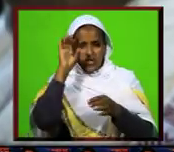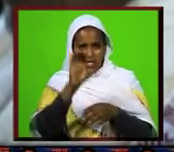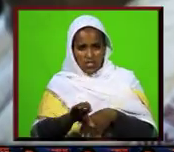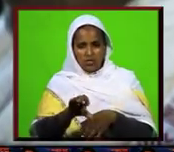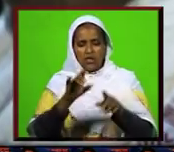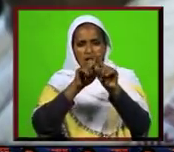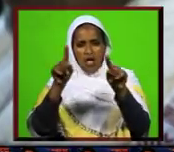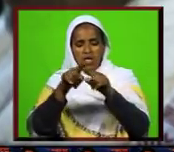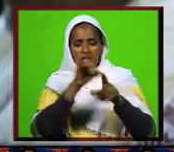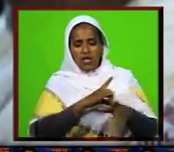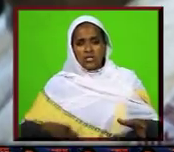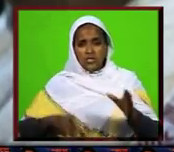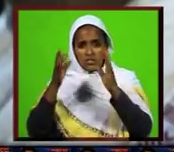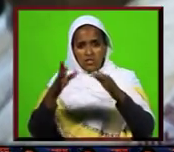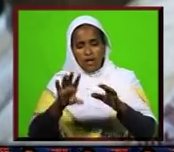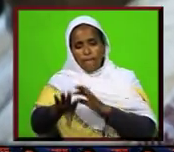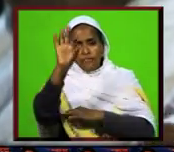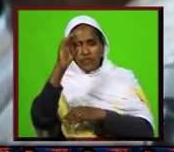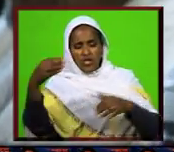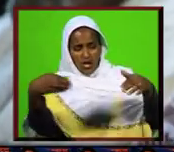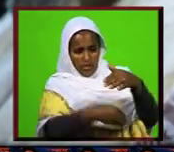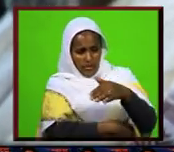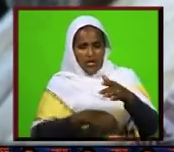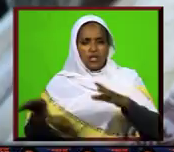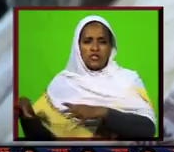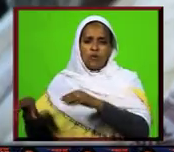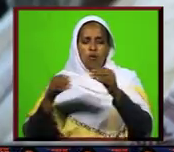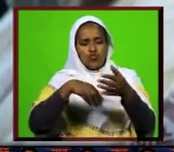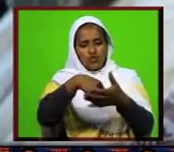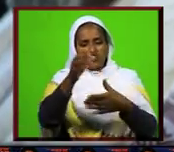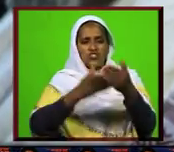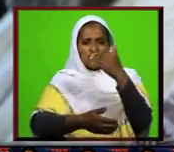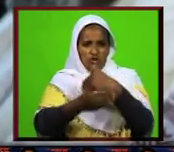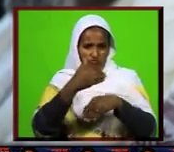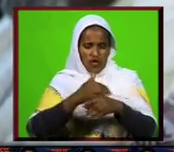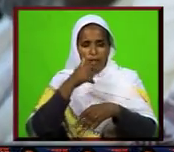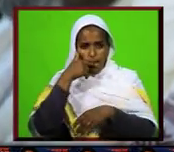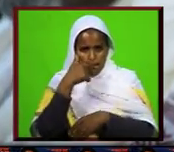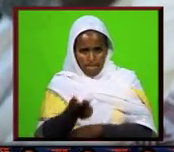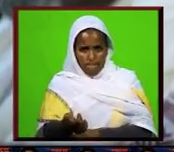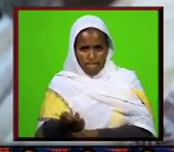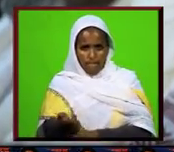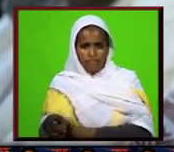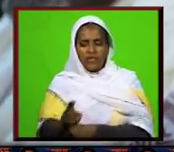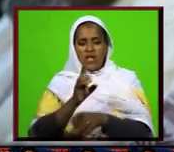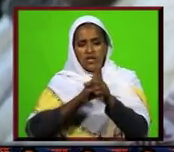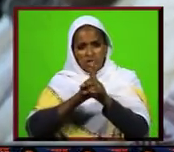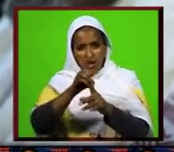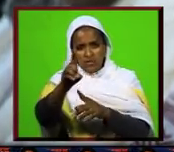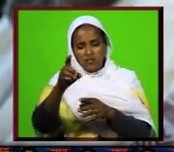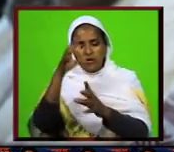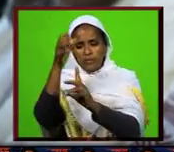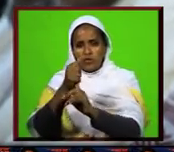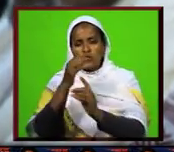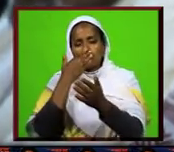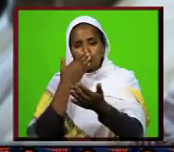ከተለያዩ ምእመናን የሚገኘው ገቢ የተማሪዎቹን ወጪ ይሸፍናል የሚለው እንዳቅጣጫ